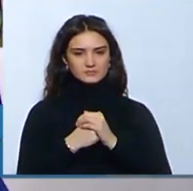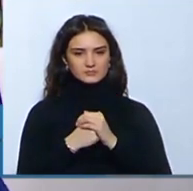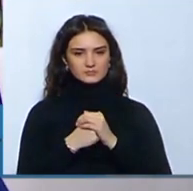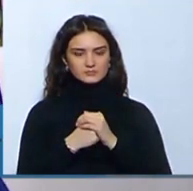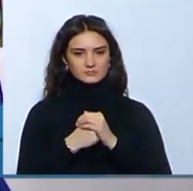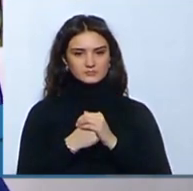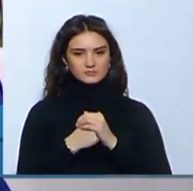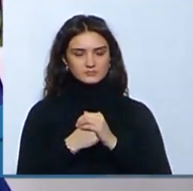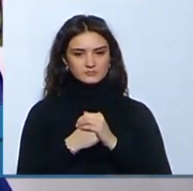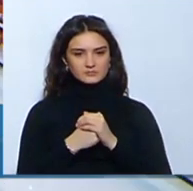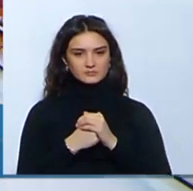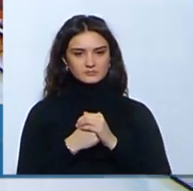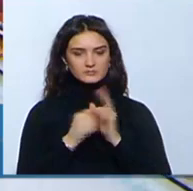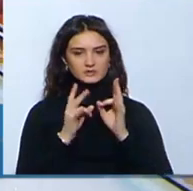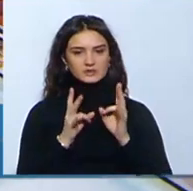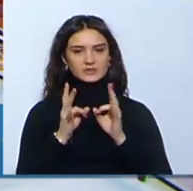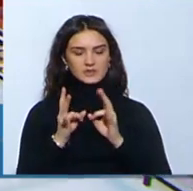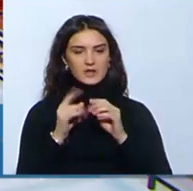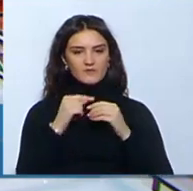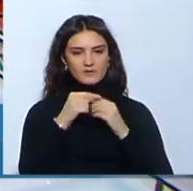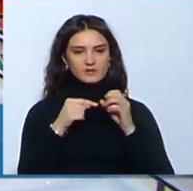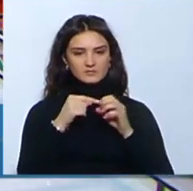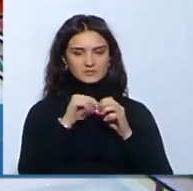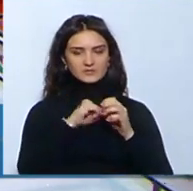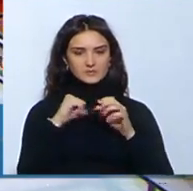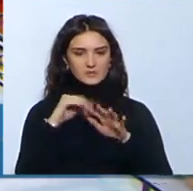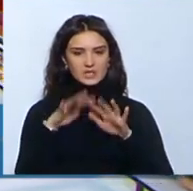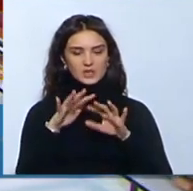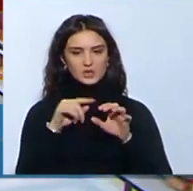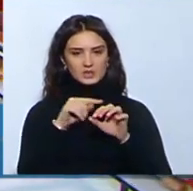განისაზღვრება ტრავმის დამაზიანებელი აგენტის ზემოქმედების თვითონ